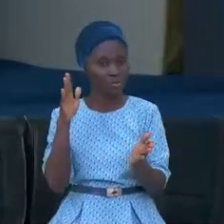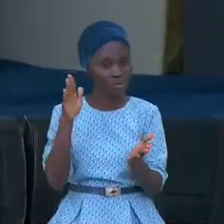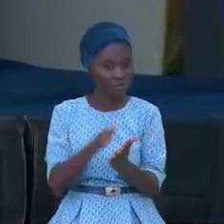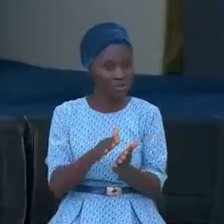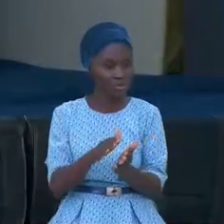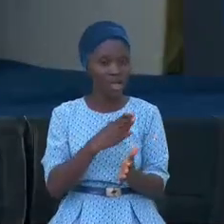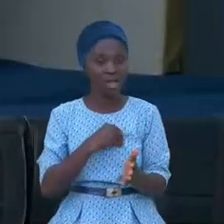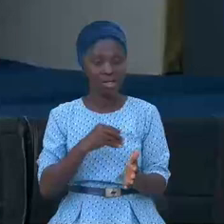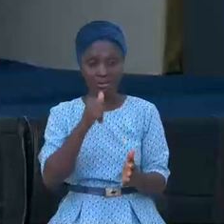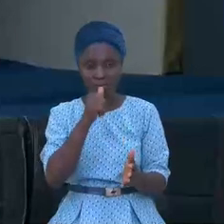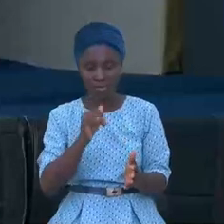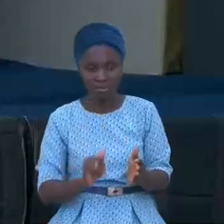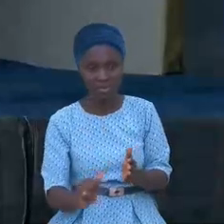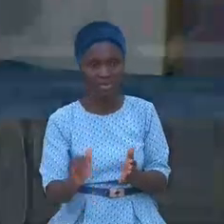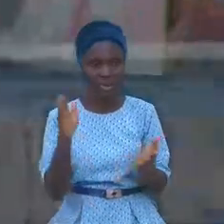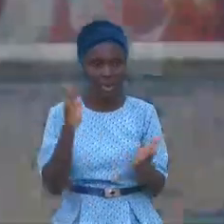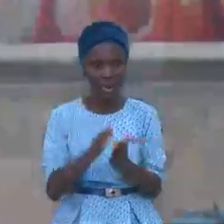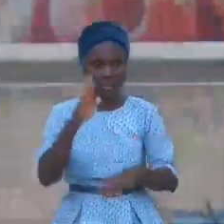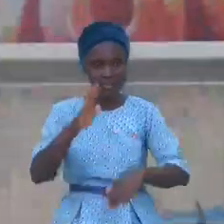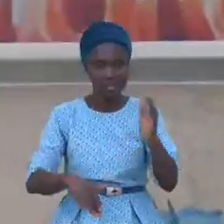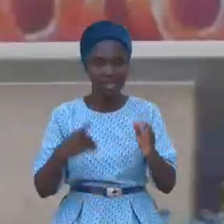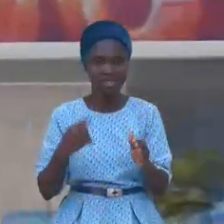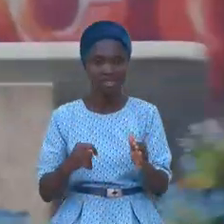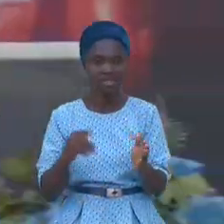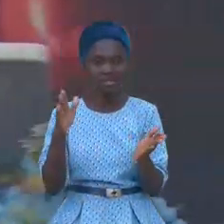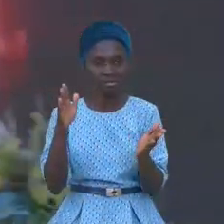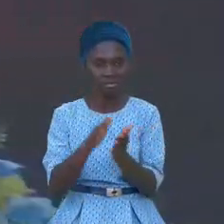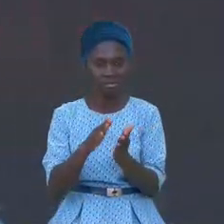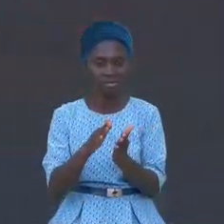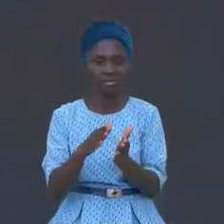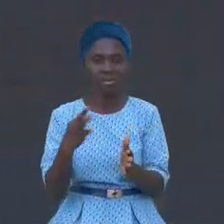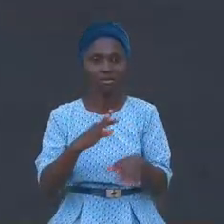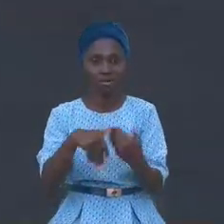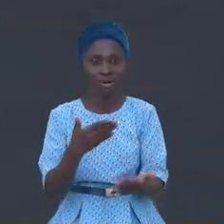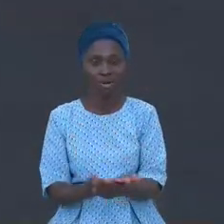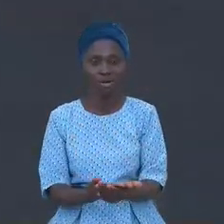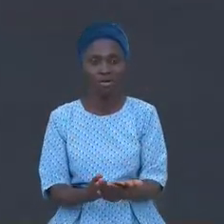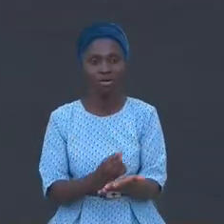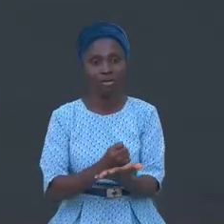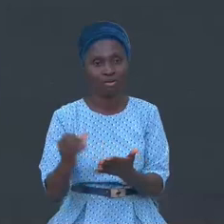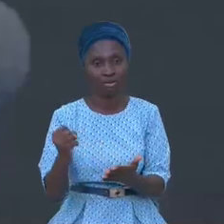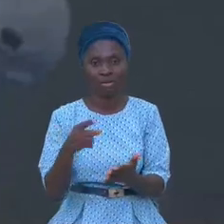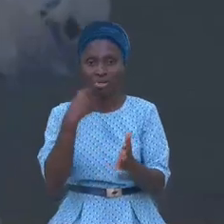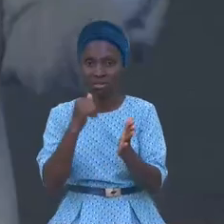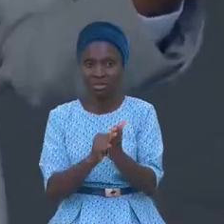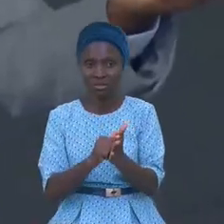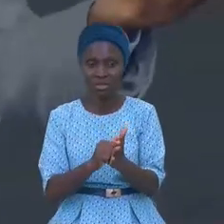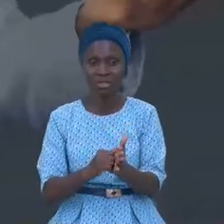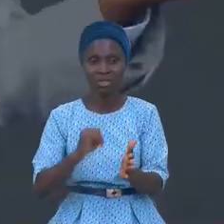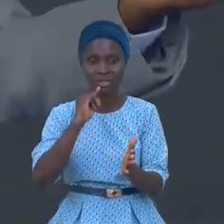le moindre de tous les saints. Et il dit, cette grâce m'a été